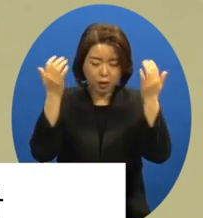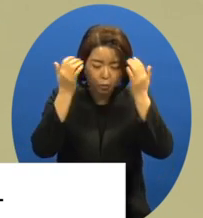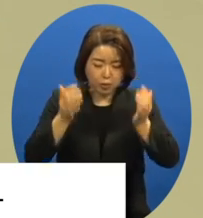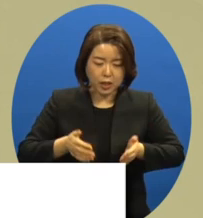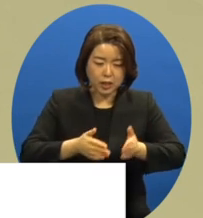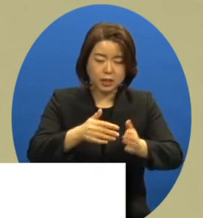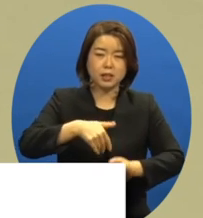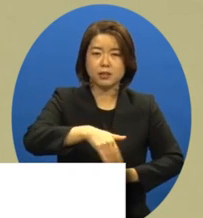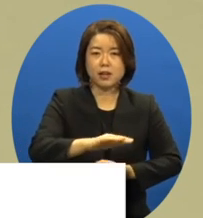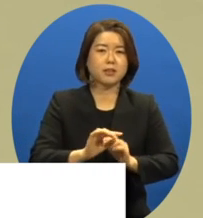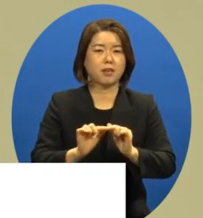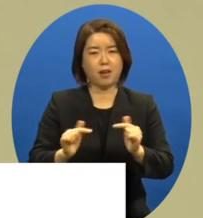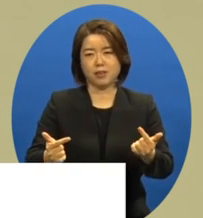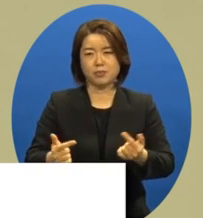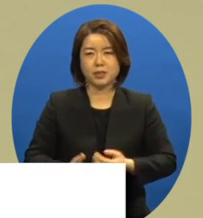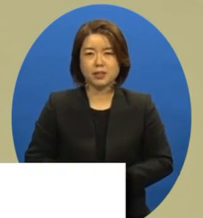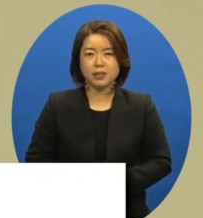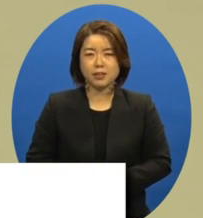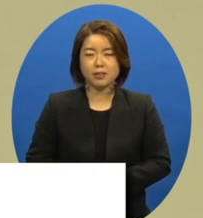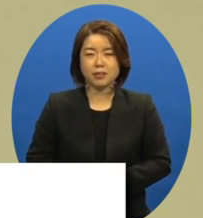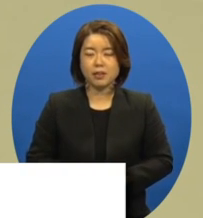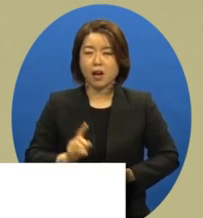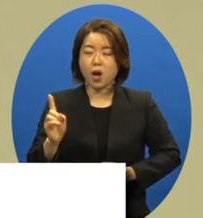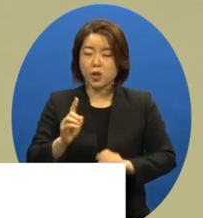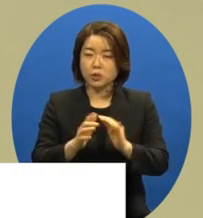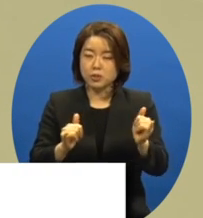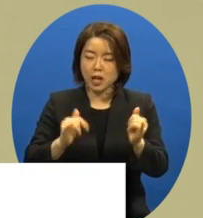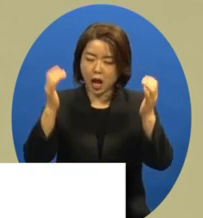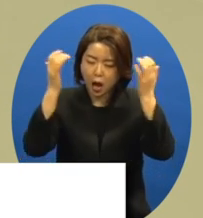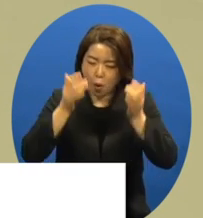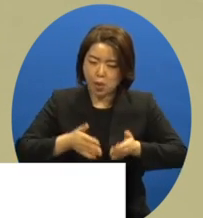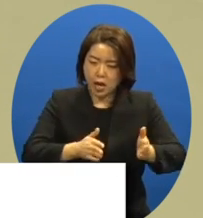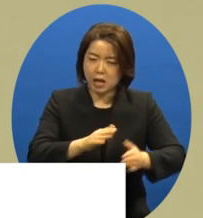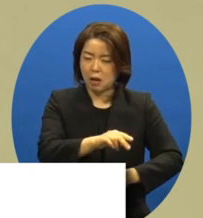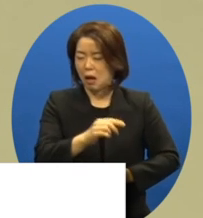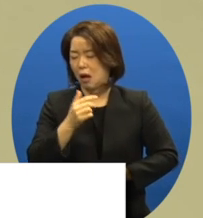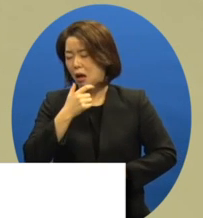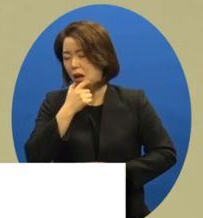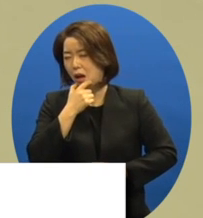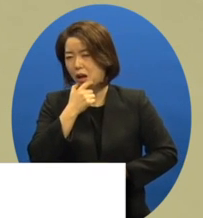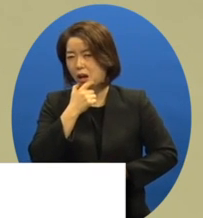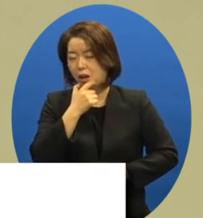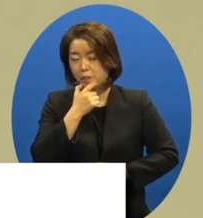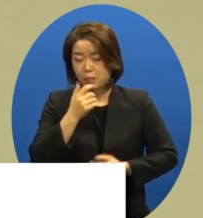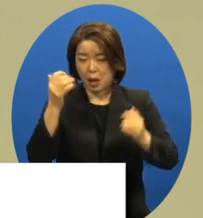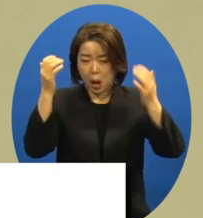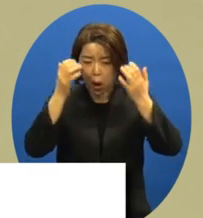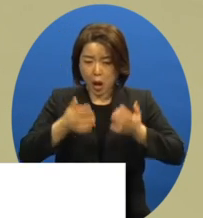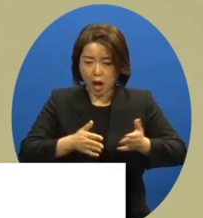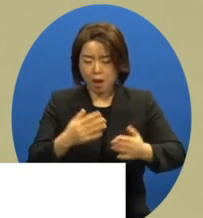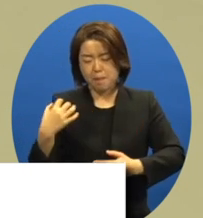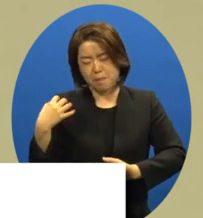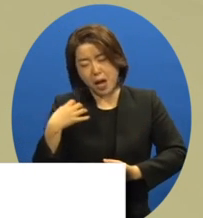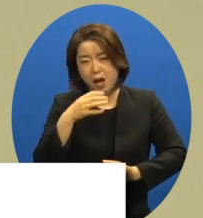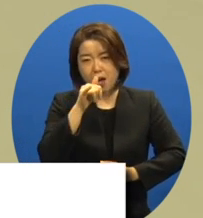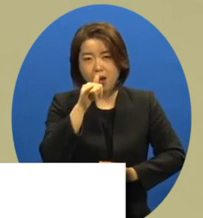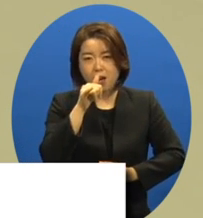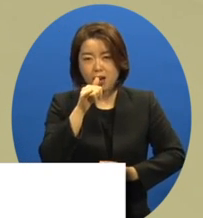아닙니다. 어떤 사람은 고난의 길이 너무 싫어서, 고난의 길을 가는 게 너무 부담스러워서